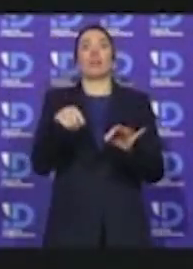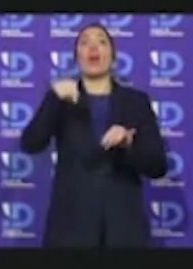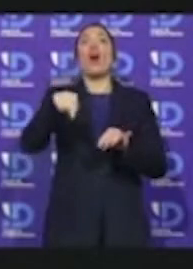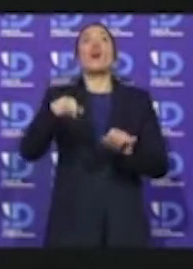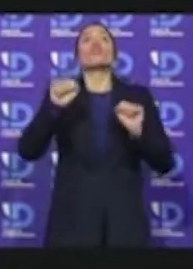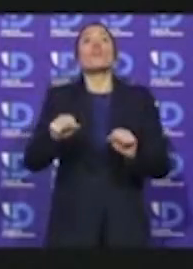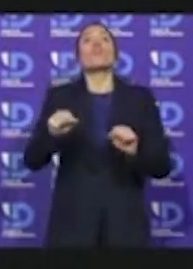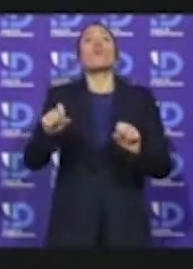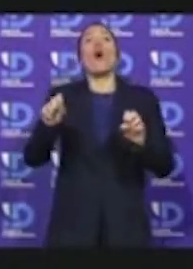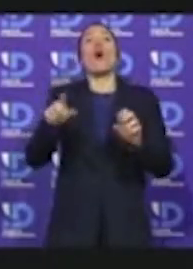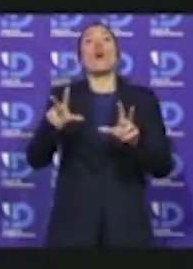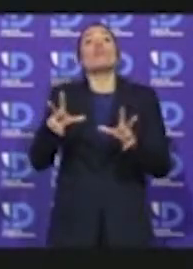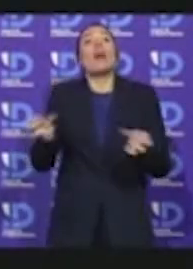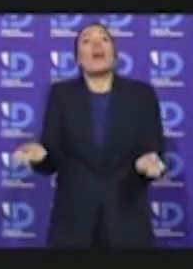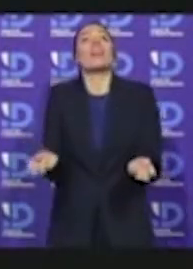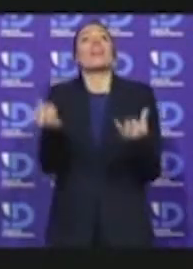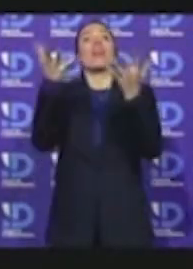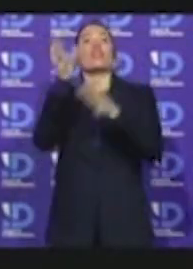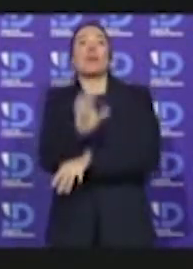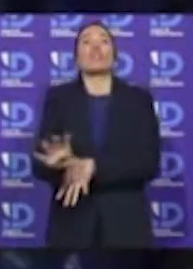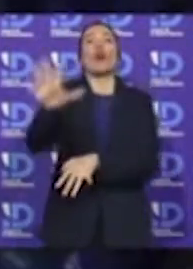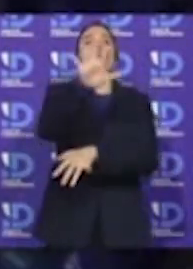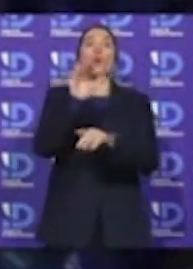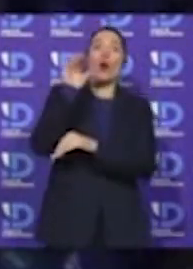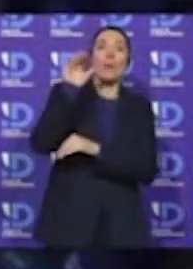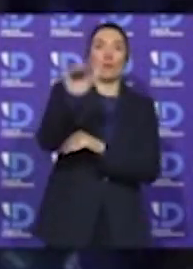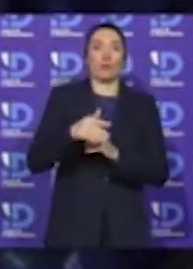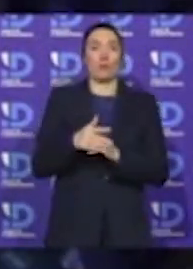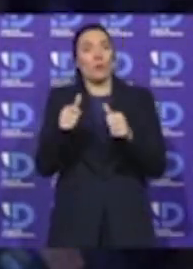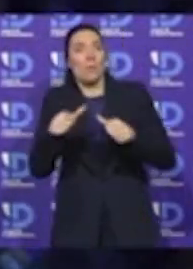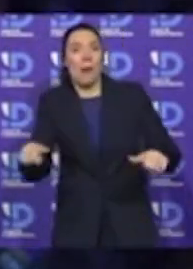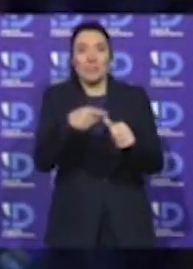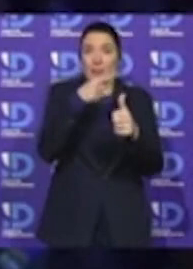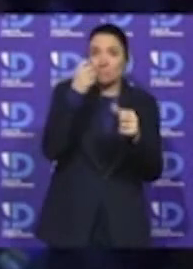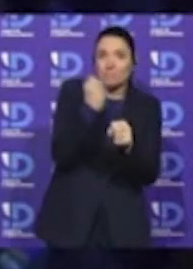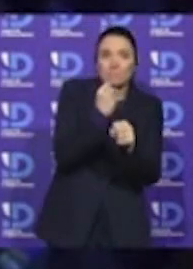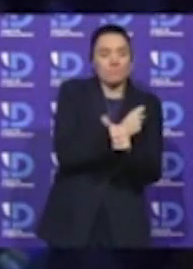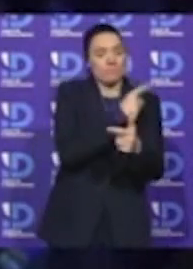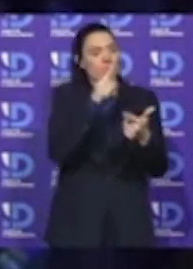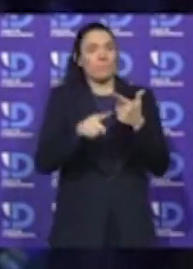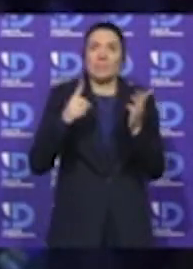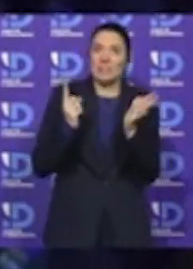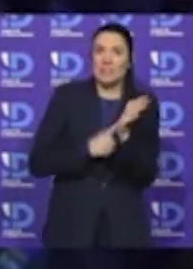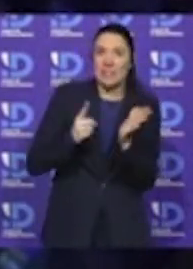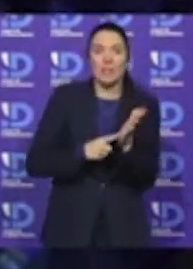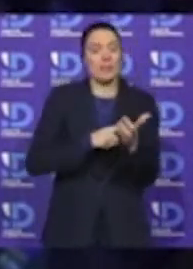Rinascimento dell'Europa che sarà fondata sul lavoro fondata sui